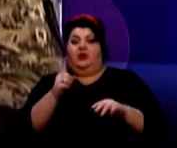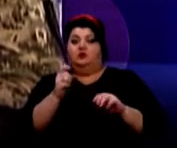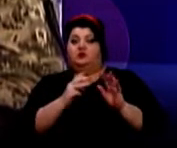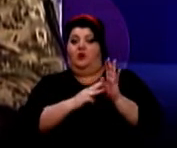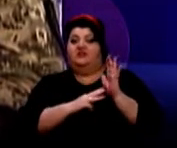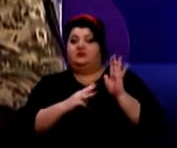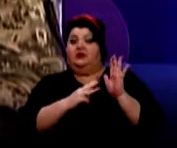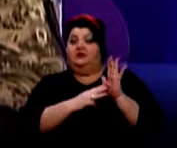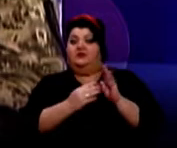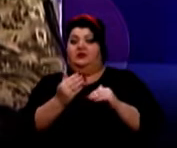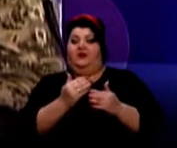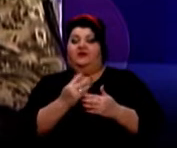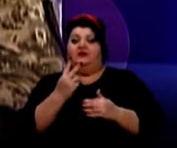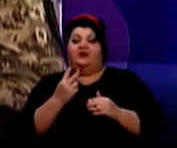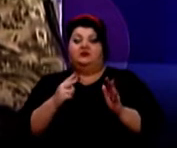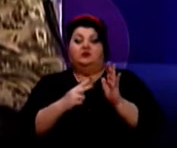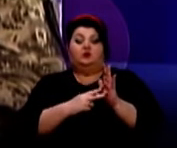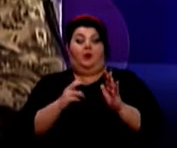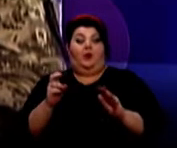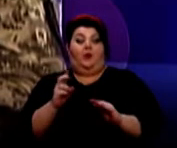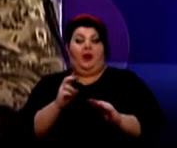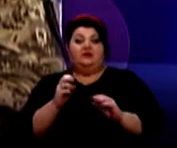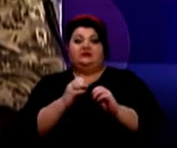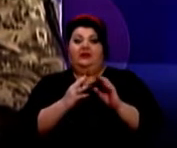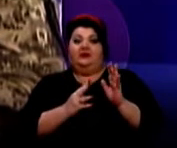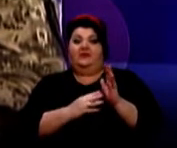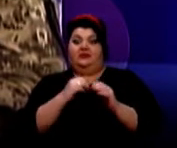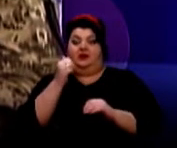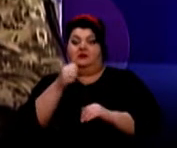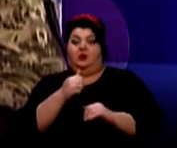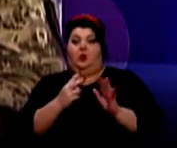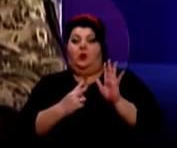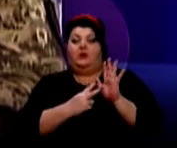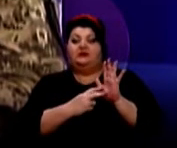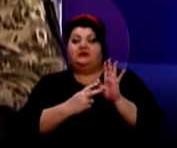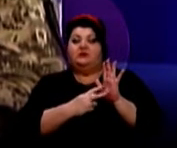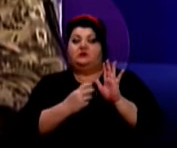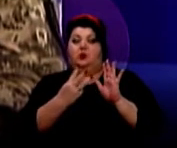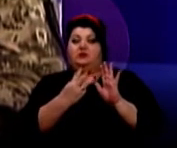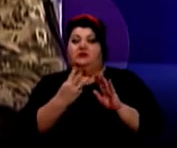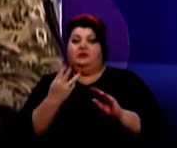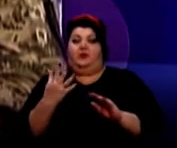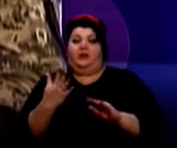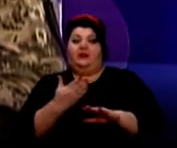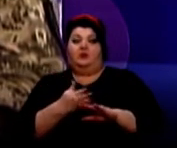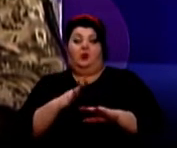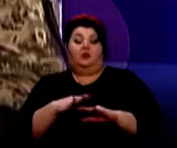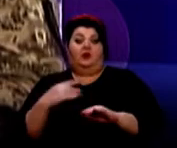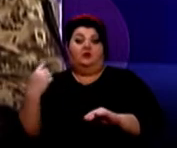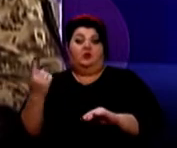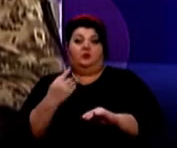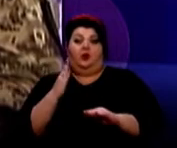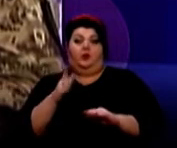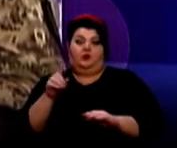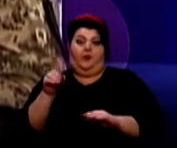188 від 27 березня 2019 року 735 чоловік з Полтавщини будуть призвані на